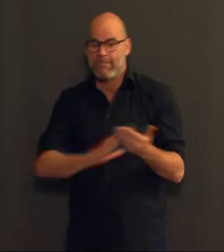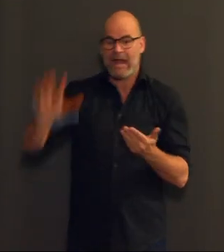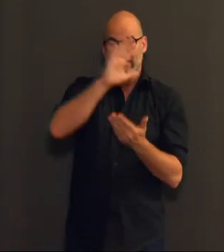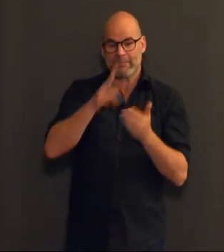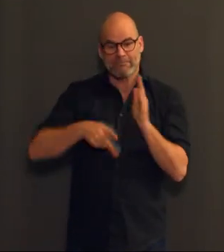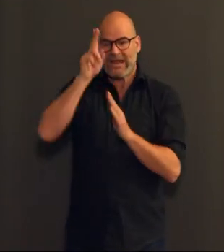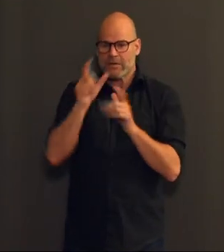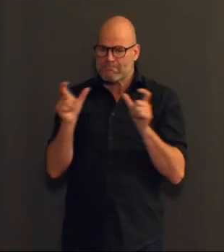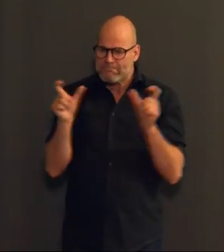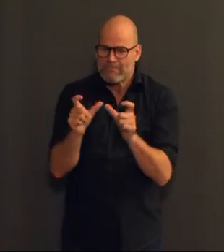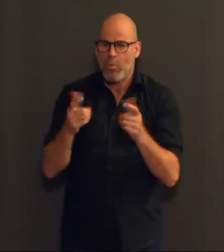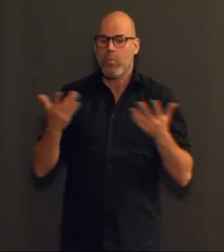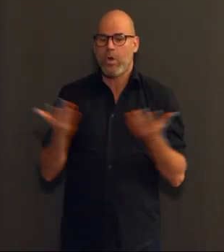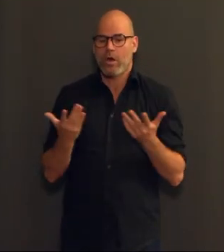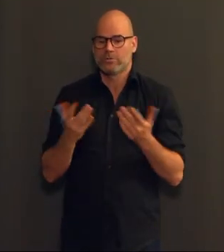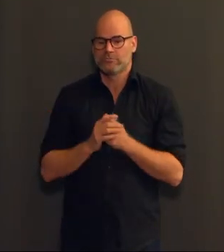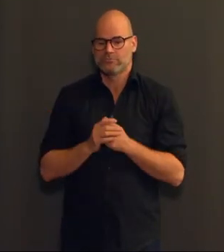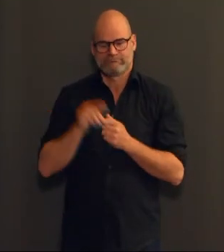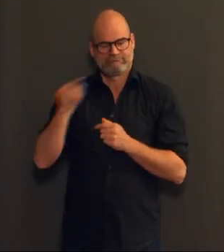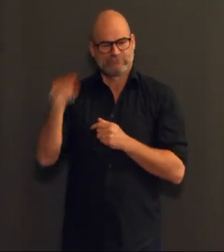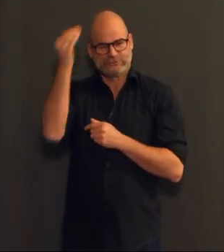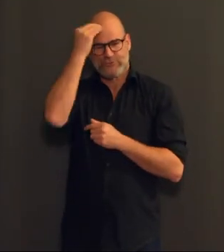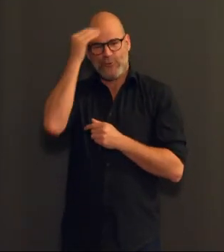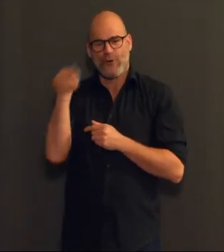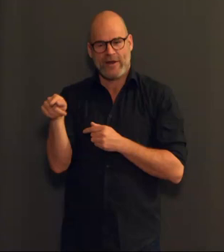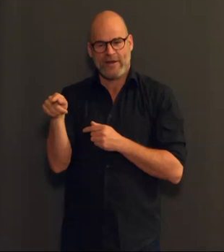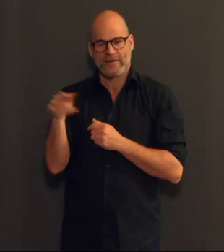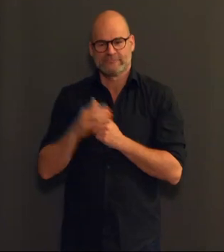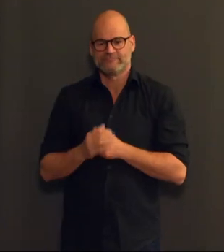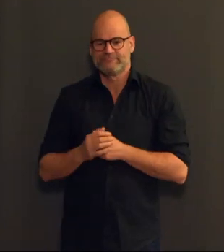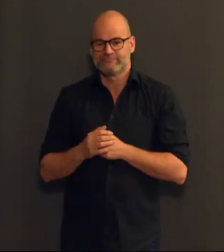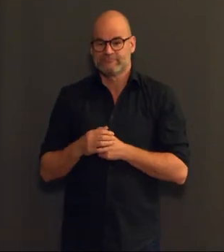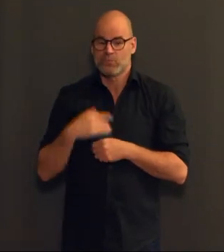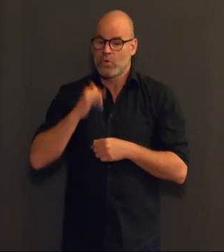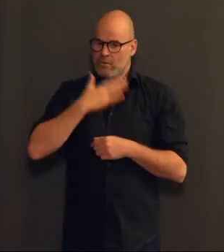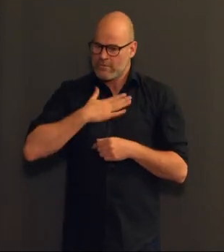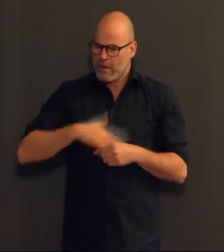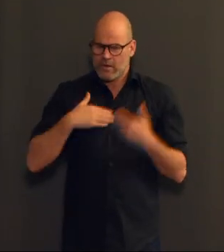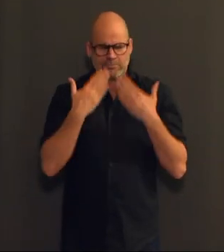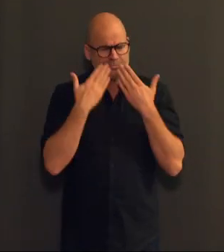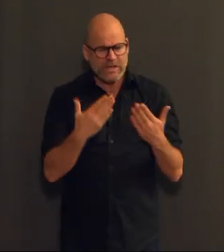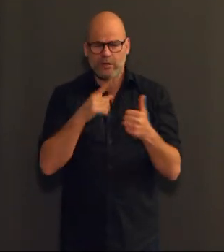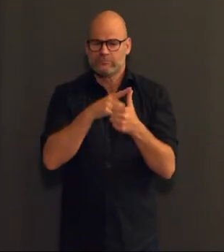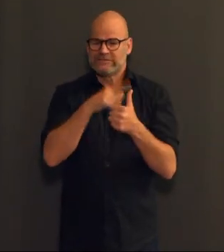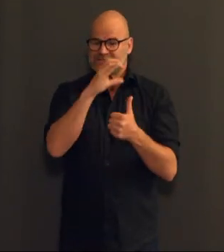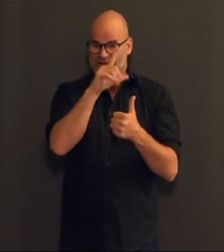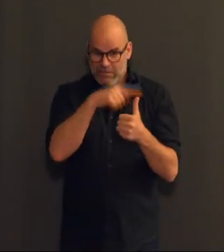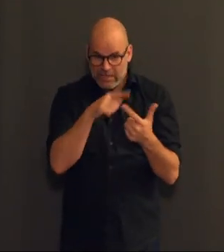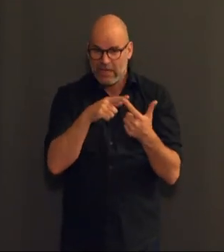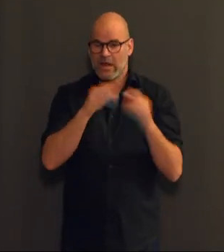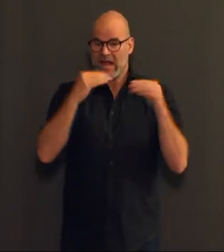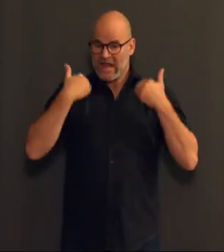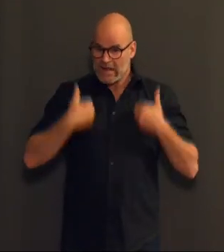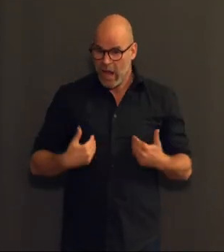We willen hierbij de CLB's, de leerkrachten en de schooldirecties alvast bedanken voor de ontzettend belangrijke rol die ze hierbij